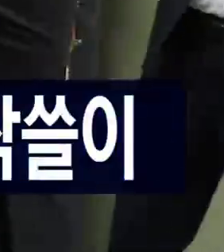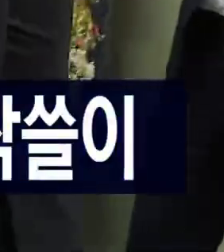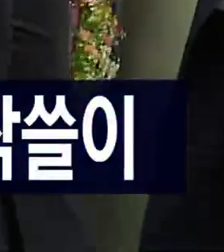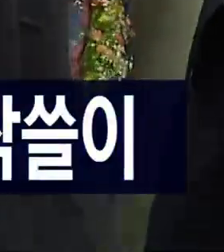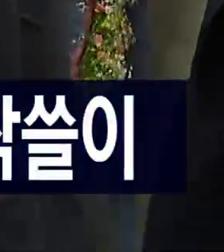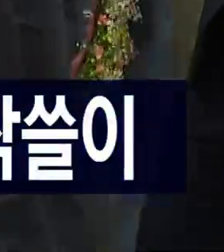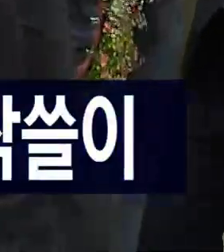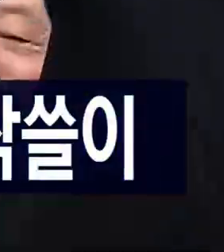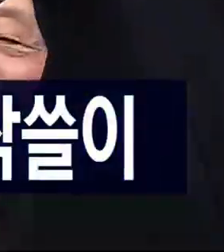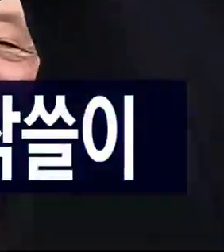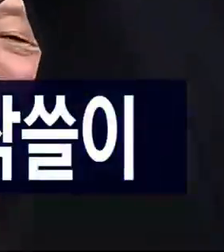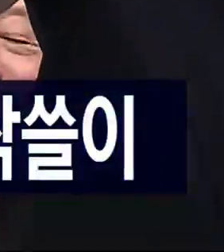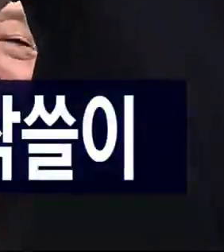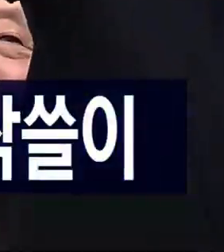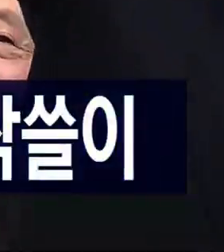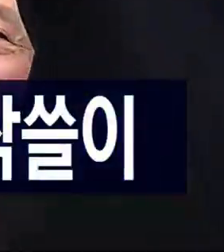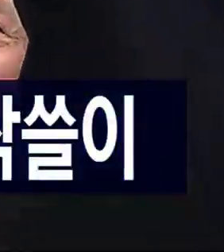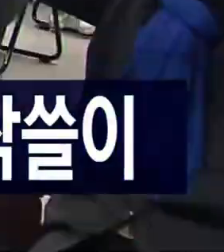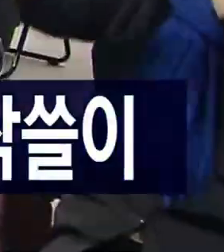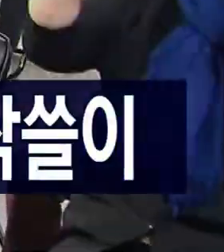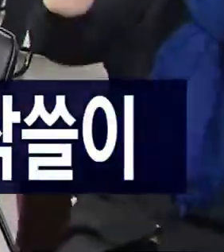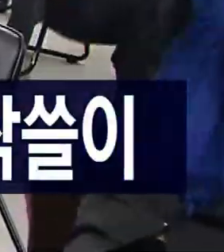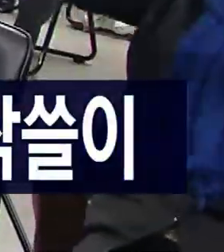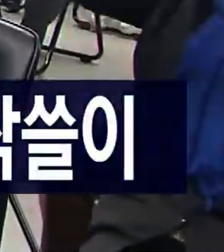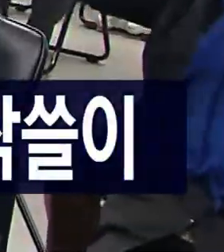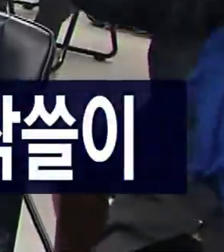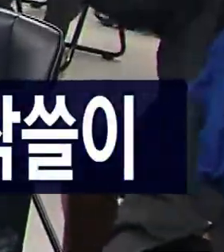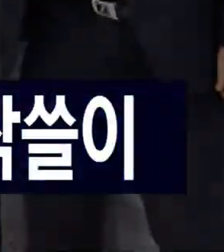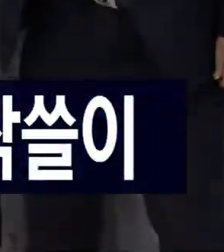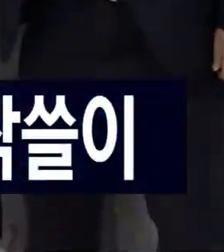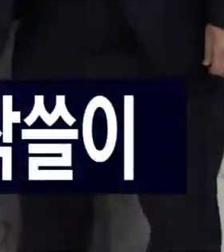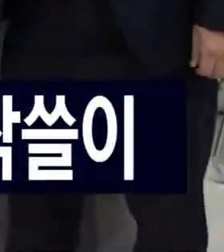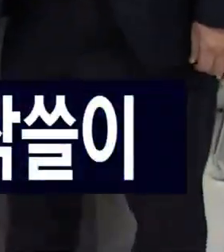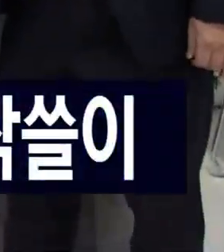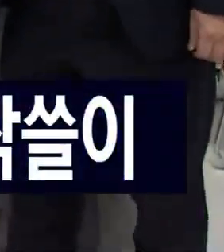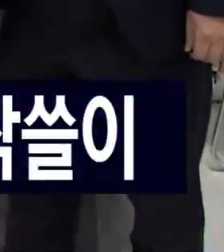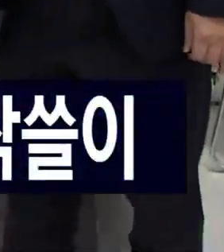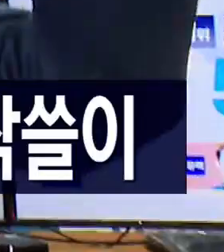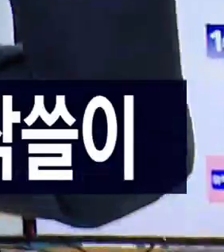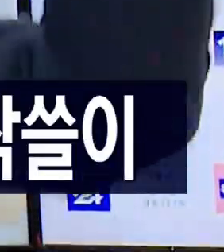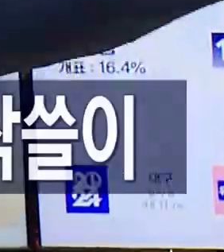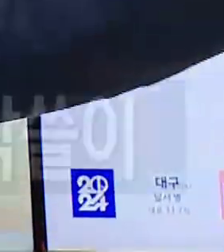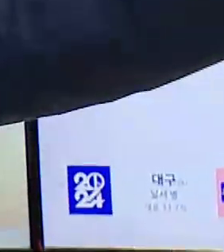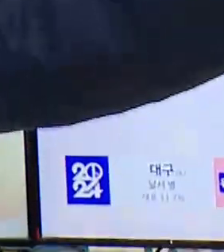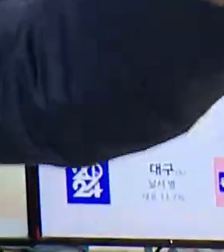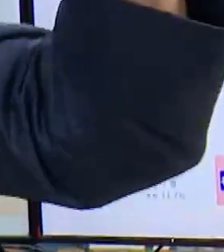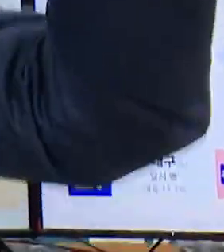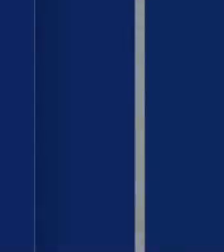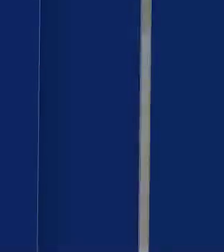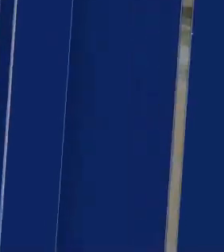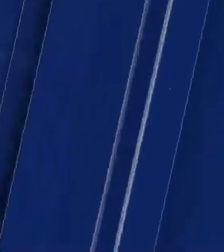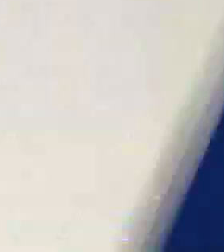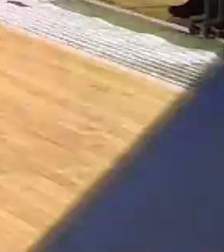제22대 국회의원 선거가 막을 내렸습니다. 전남에서는 민주당 소속 후보들이 70%가 넘는 득표율로 전원 당선됐습니다.